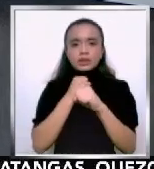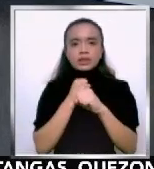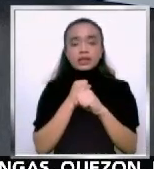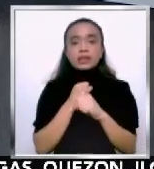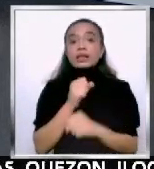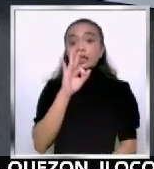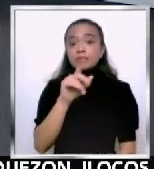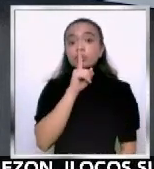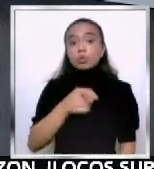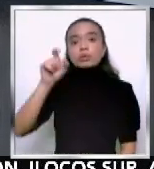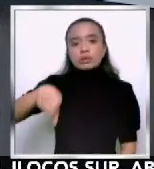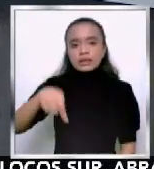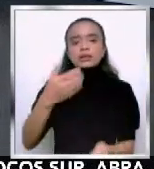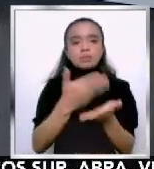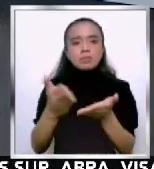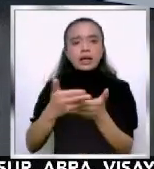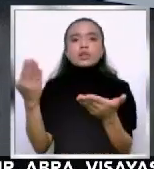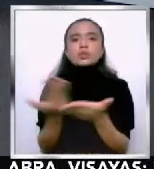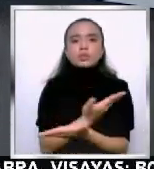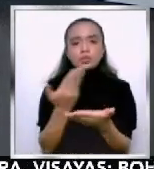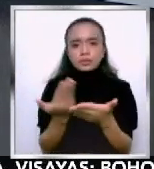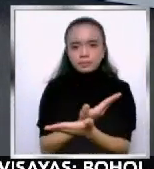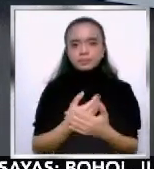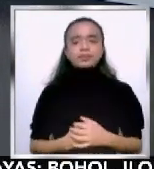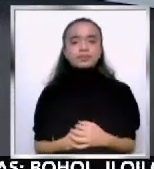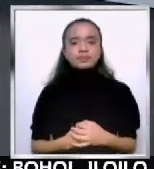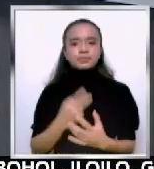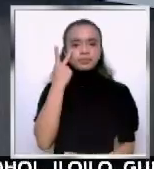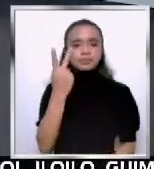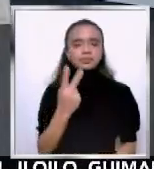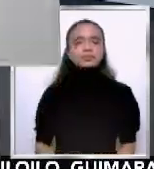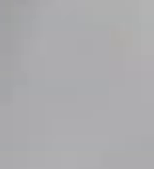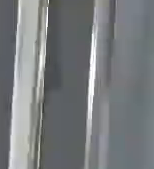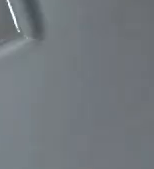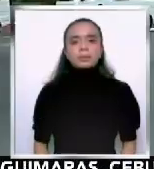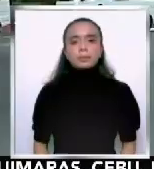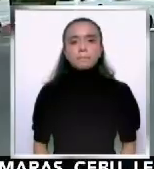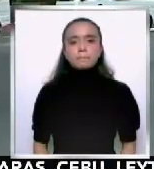kakailanganin nilang bumili ng mga bagong bersyon nito. At nakatutok si Tina Panginiban Perez.